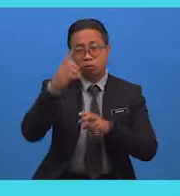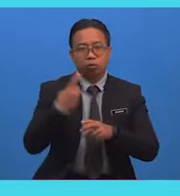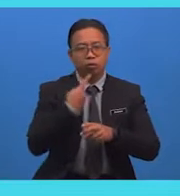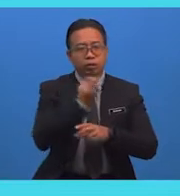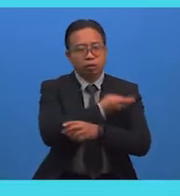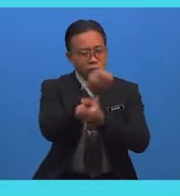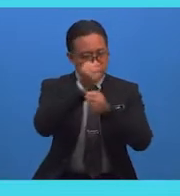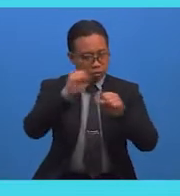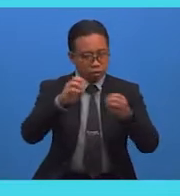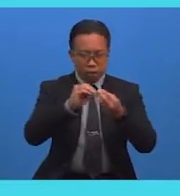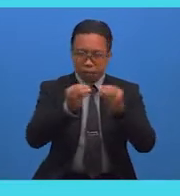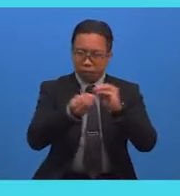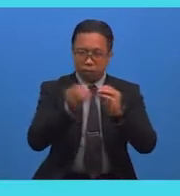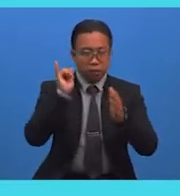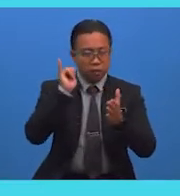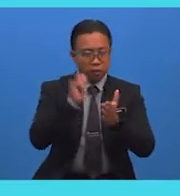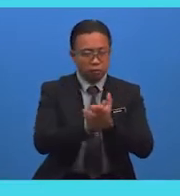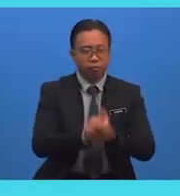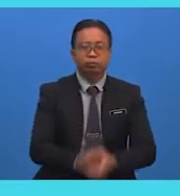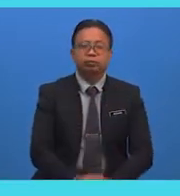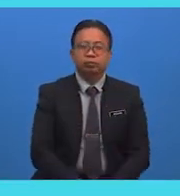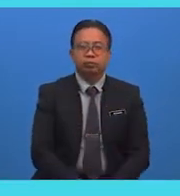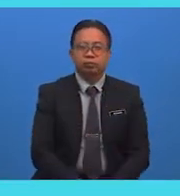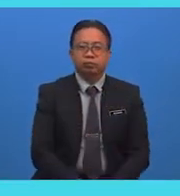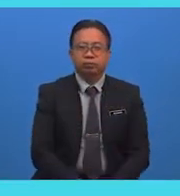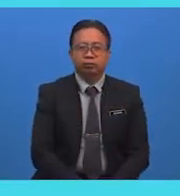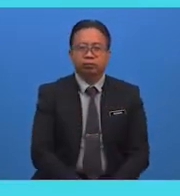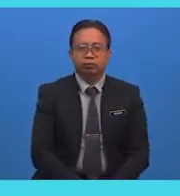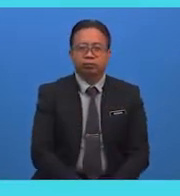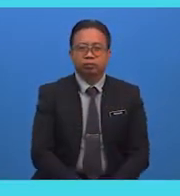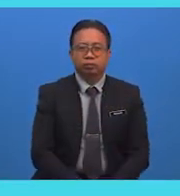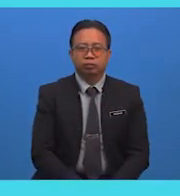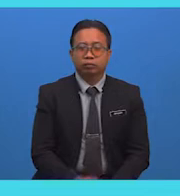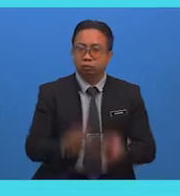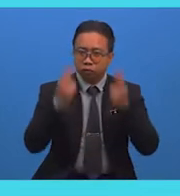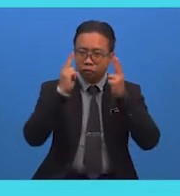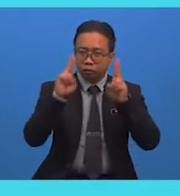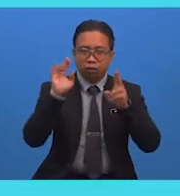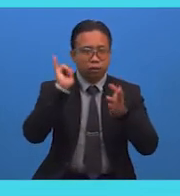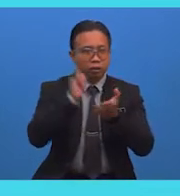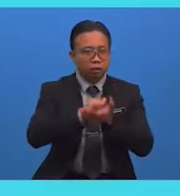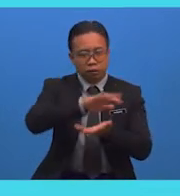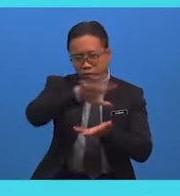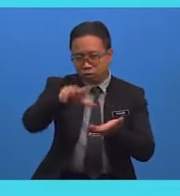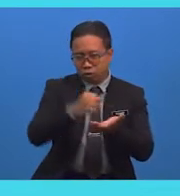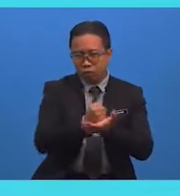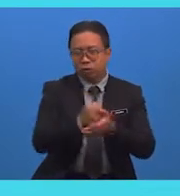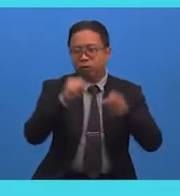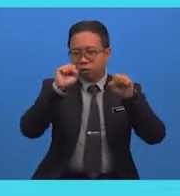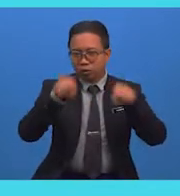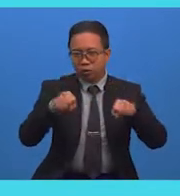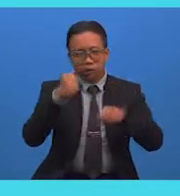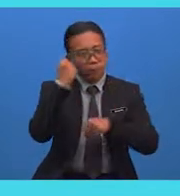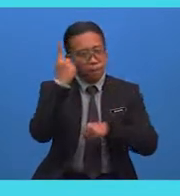menyelesaikan masalah tersebut dengan fikiran yang terbuka. Baiklah murid-murid, Ustazah yakin semua dapat